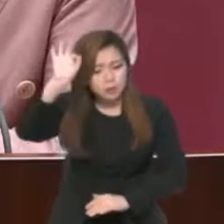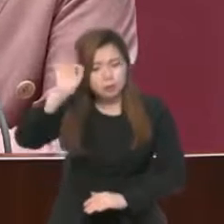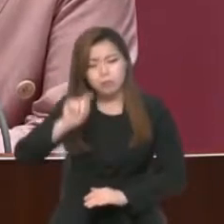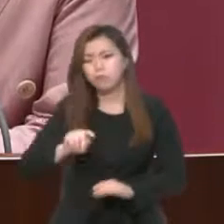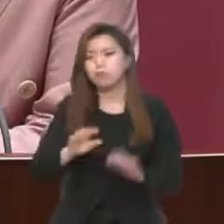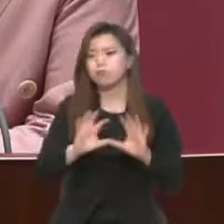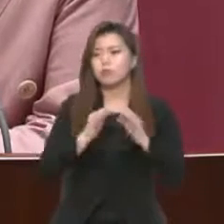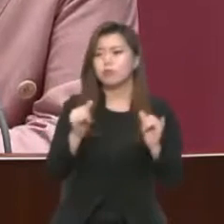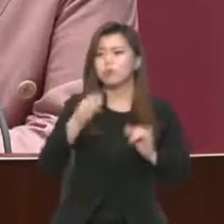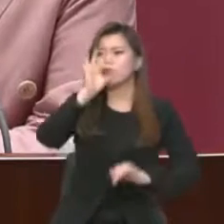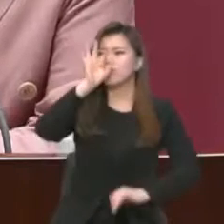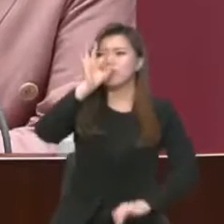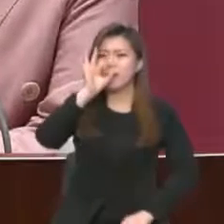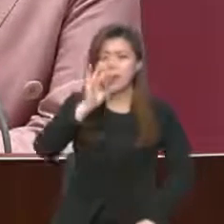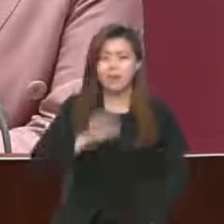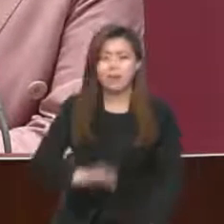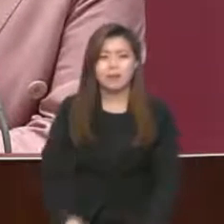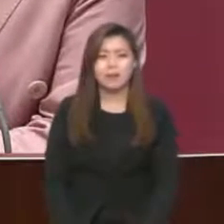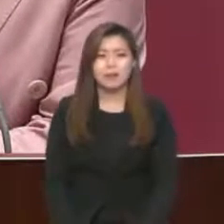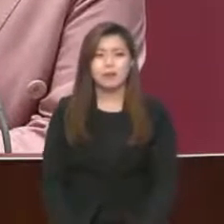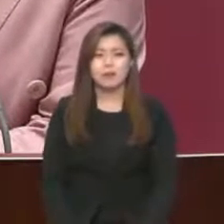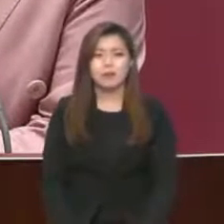이야기입니다. 어떻게 생각하십니까?